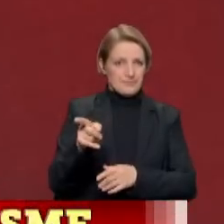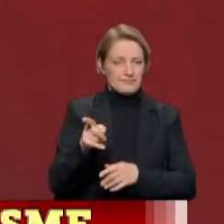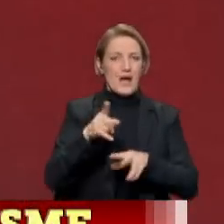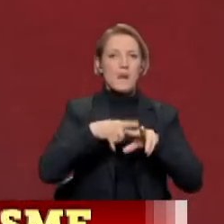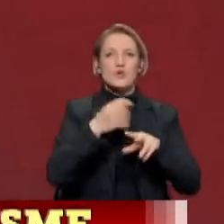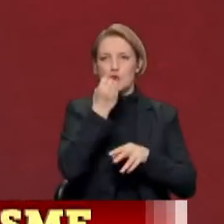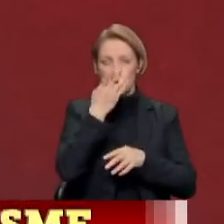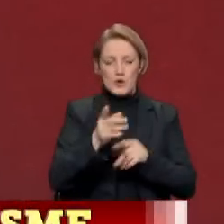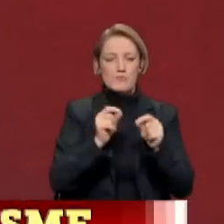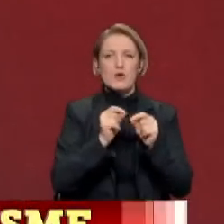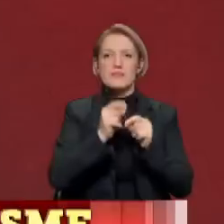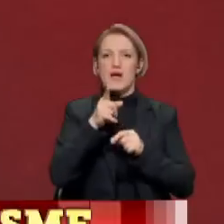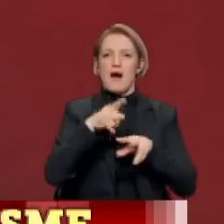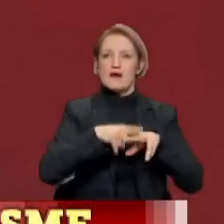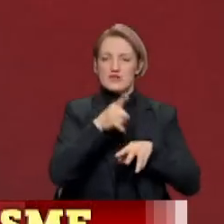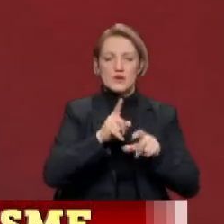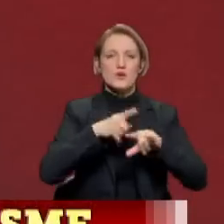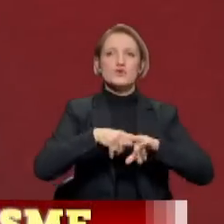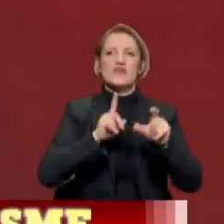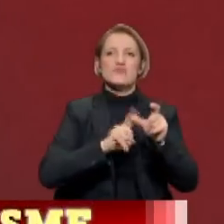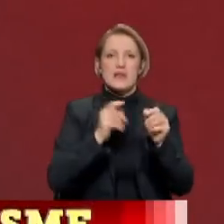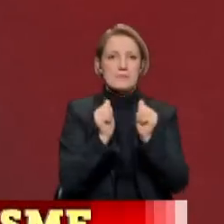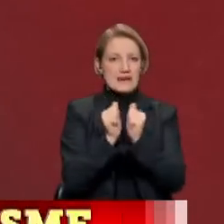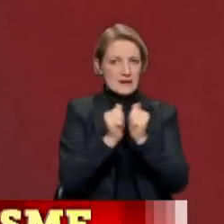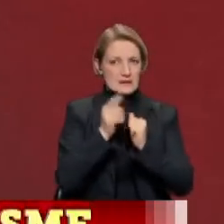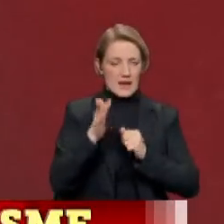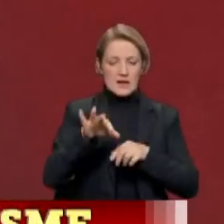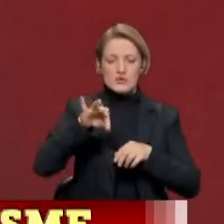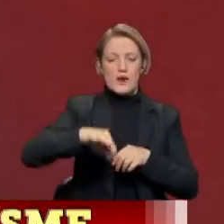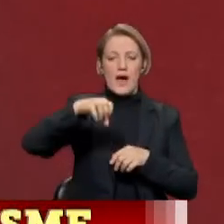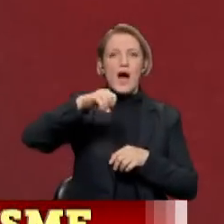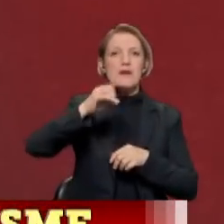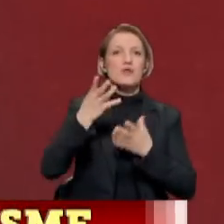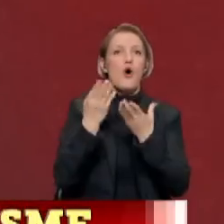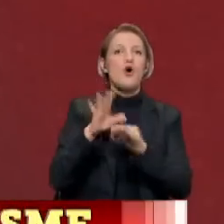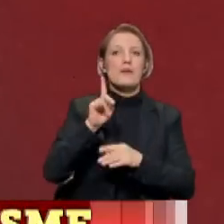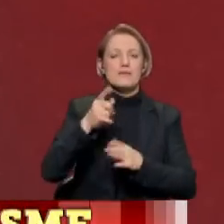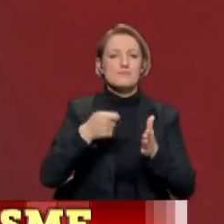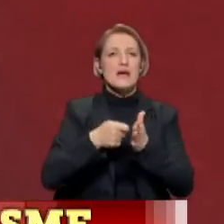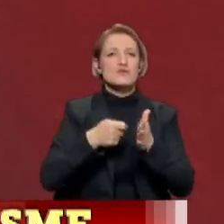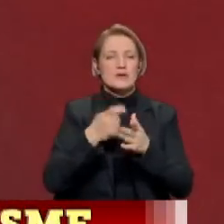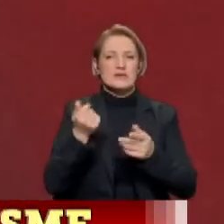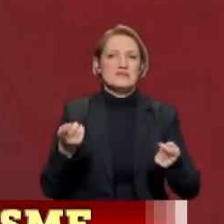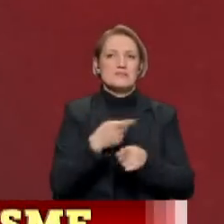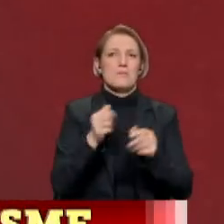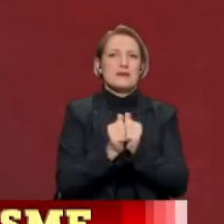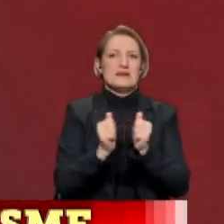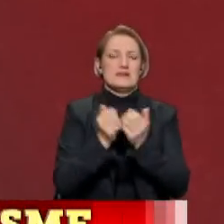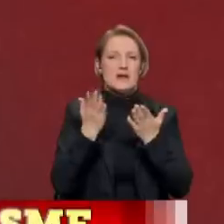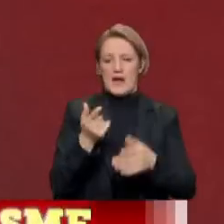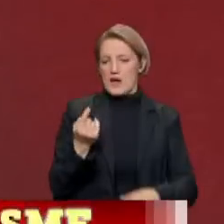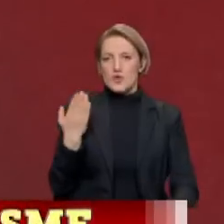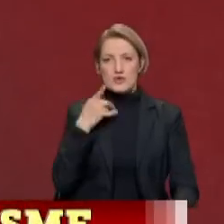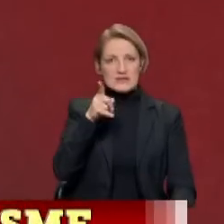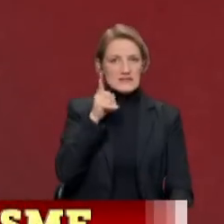birlikte, Bülent Arınç'la birlikte, Hüseyin Çelik'le birlikte ve şu anda AK Parti'de olmayan pek çok isimle birlikte. Efendim az önce siz